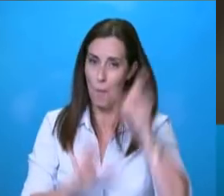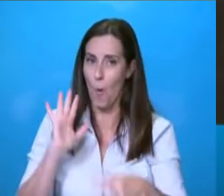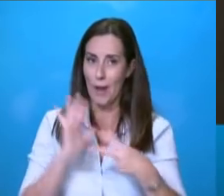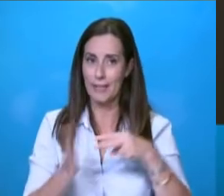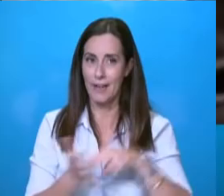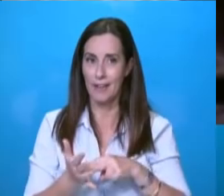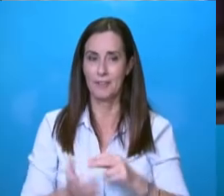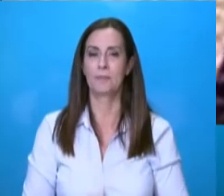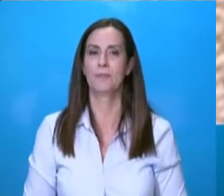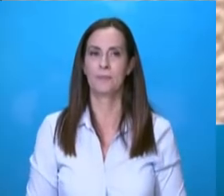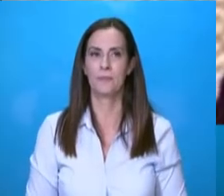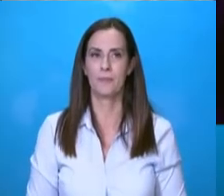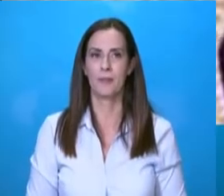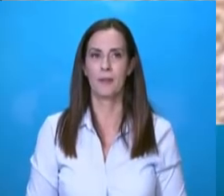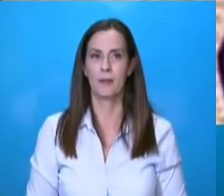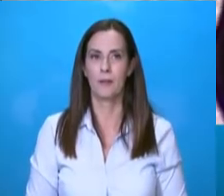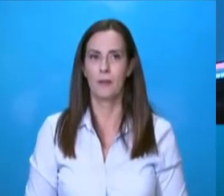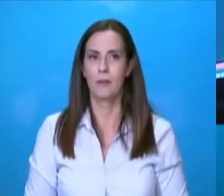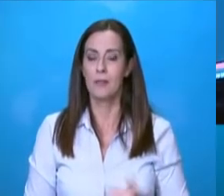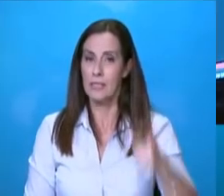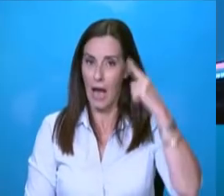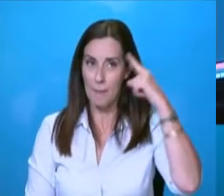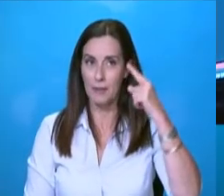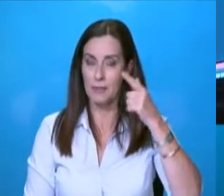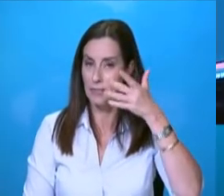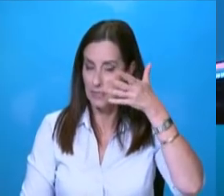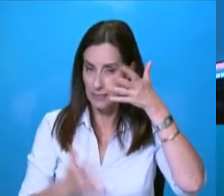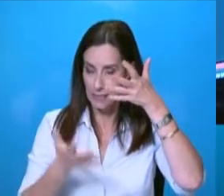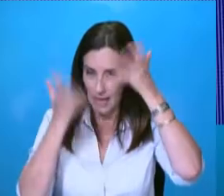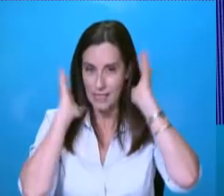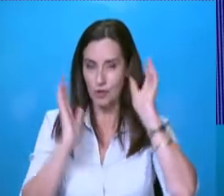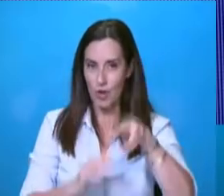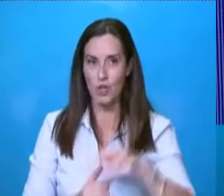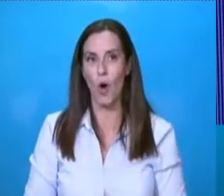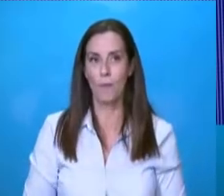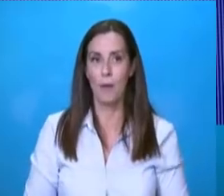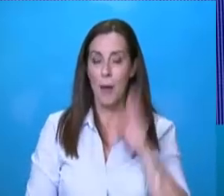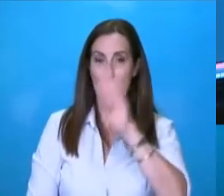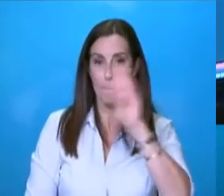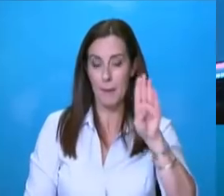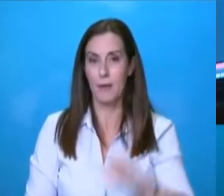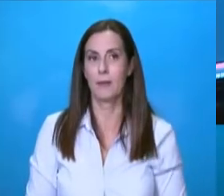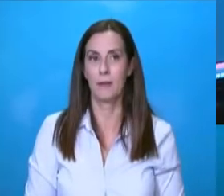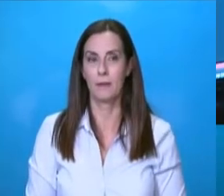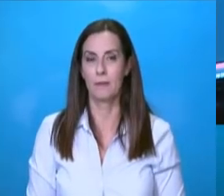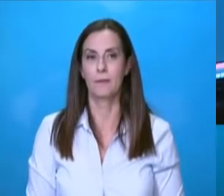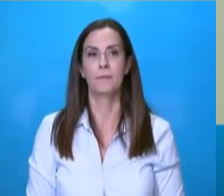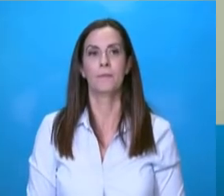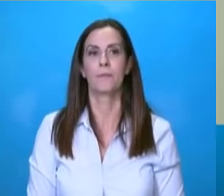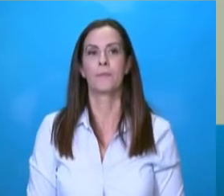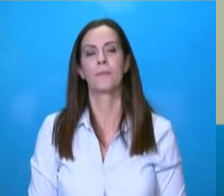פוליטיקאי. אופיר אקוניס, זה התסרוקת שיש לו. בנימין נתניהו, בית,